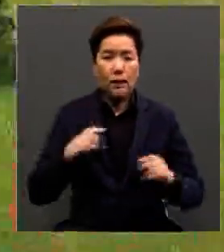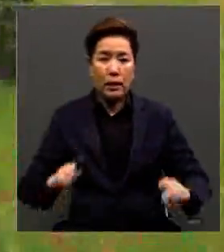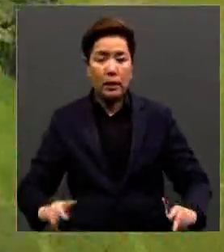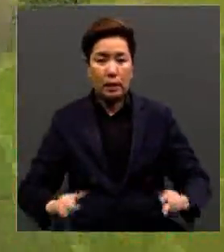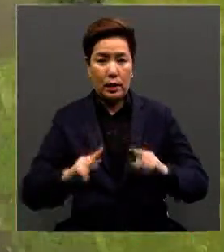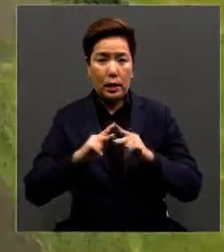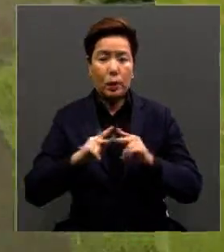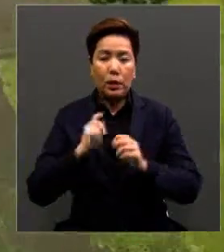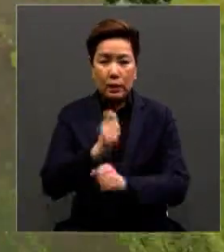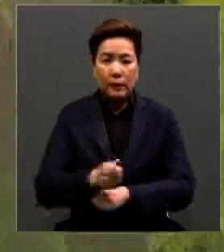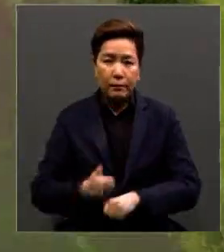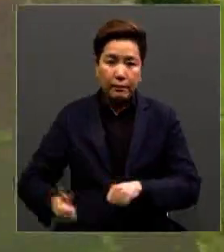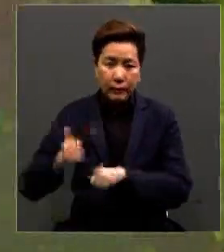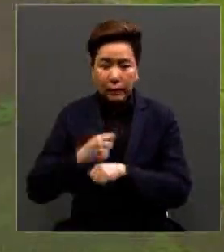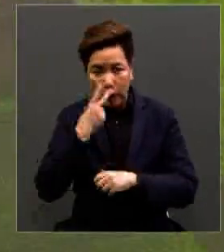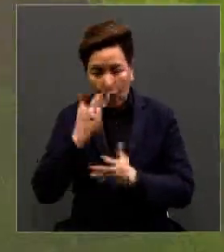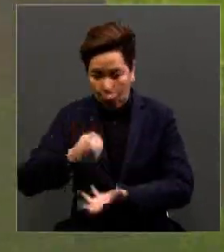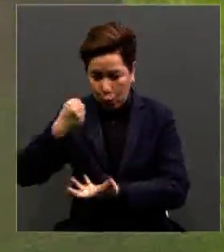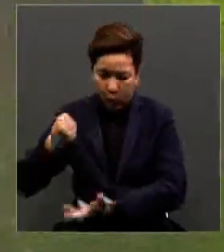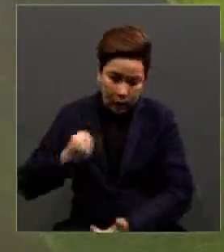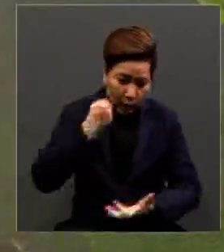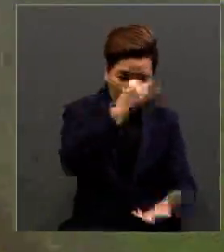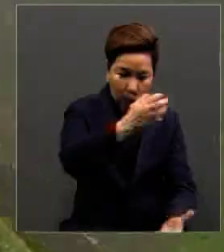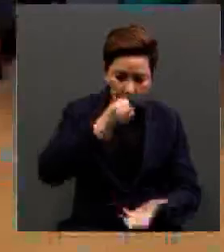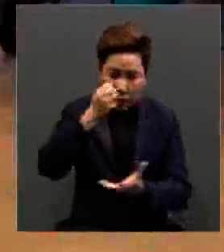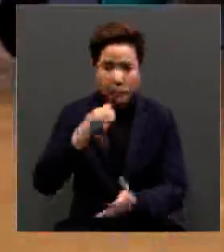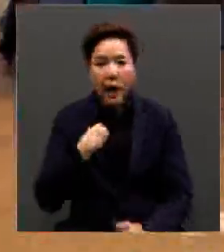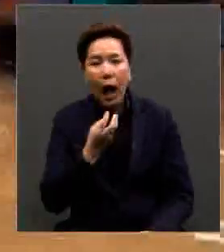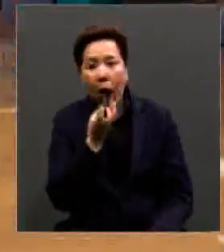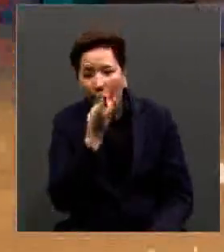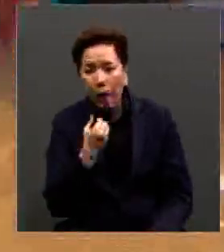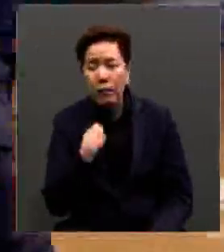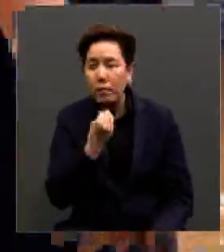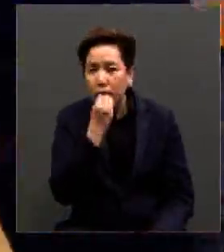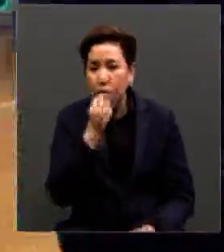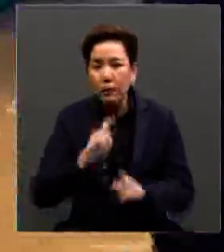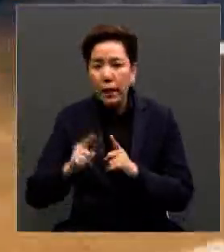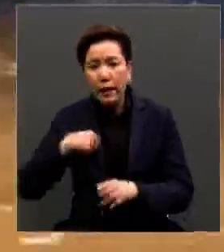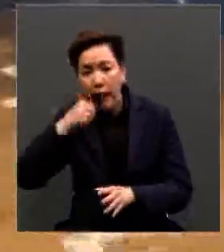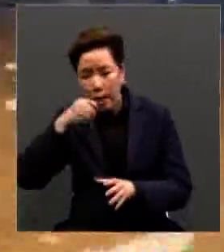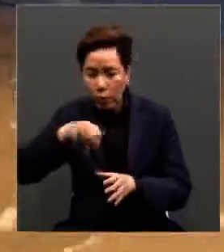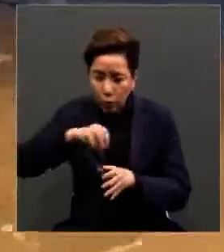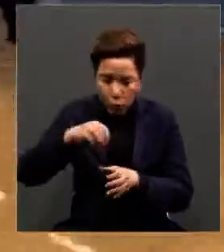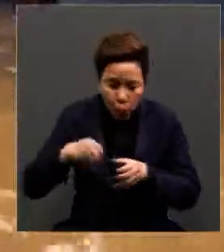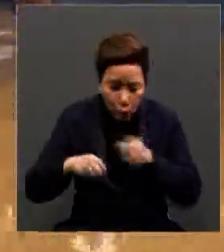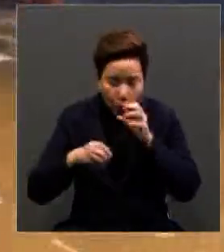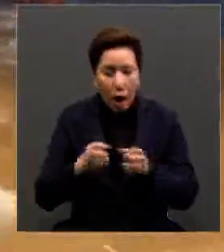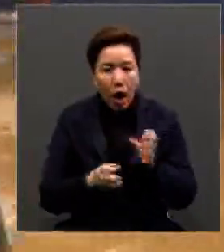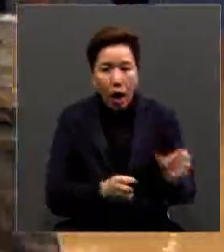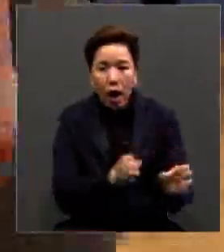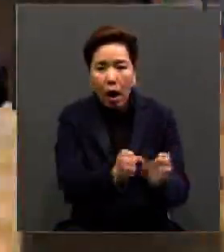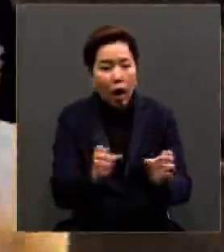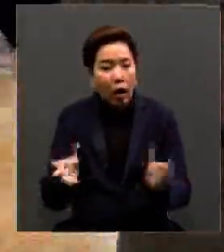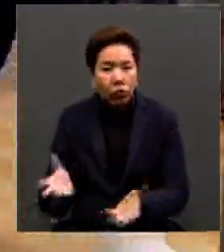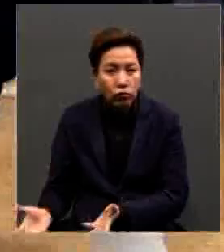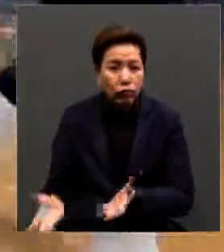เองก็ได้ลงพื้นที่ไปให้กำลังใจไปมอบถุงยังชีพนะซึ่งก็มีทั้งข้าวสารอาหารแห้งเครื่องดื่มต่างๆน้ำดื่มนะครับแล้วก็